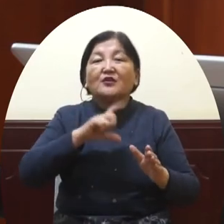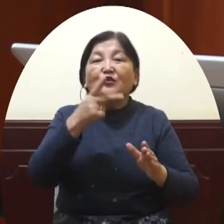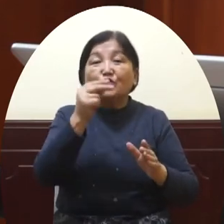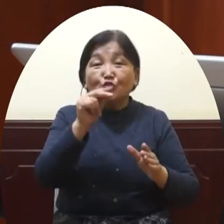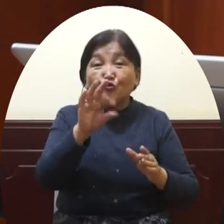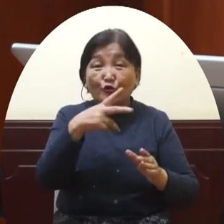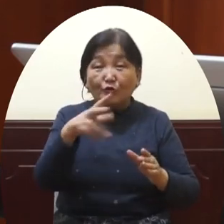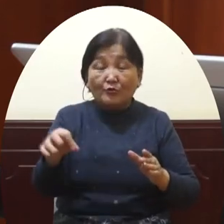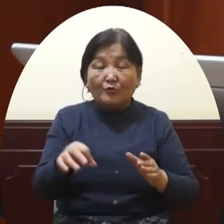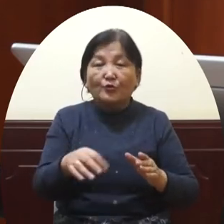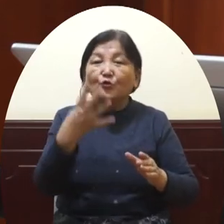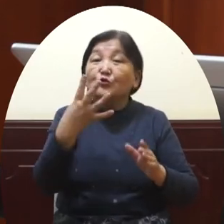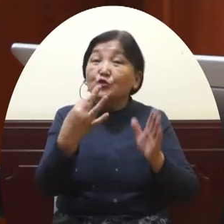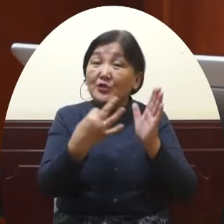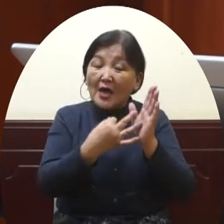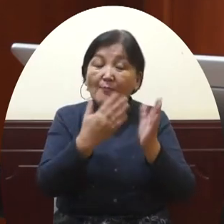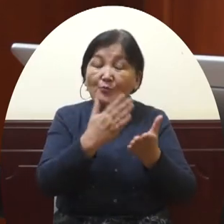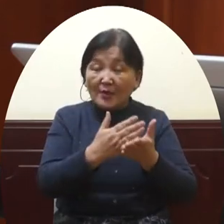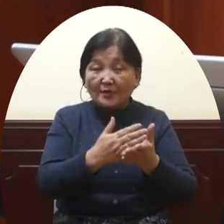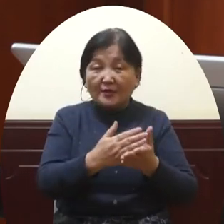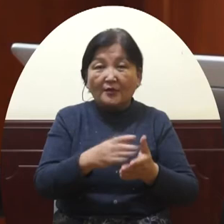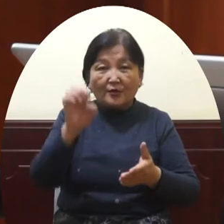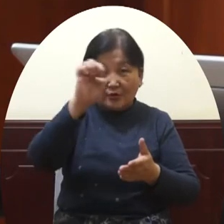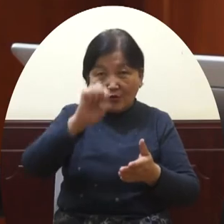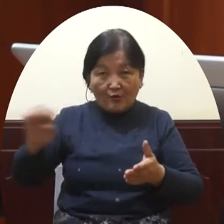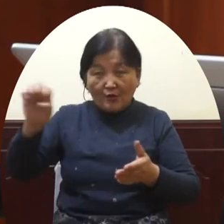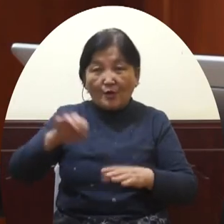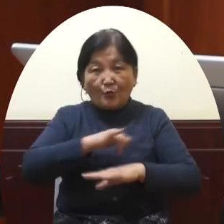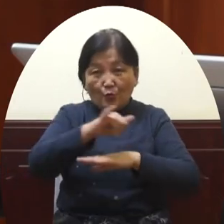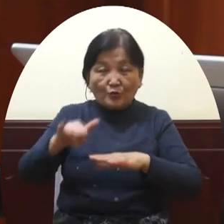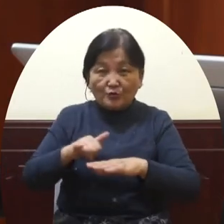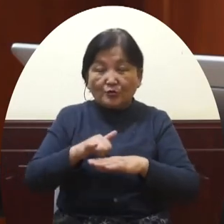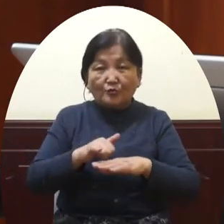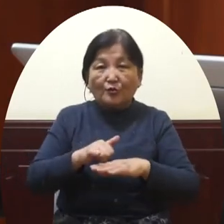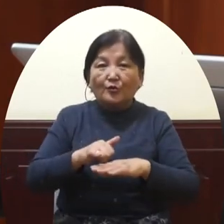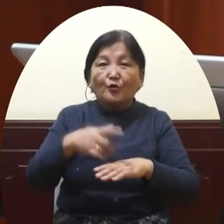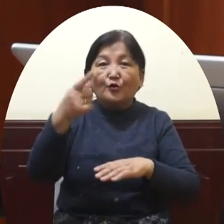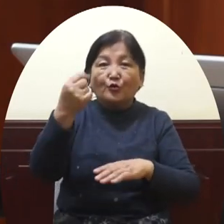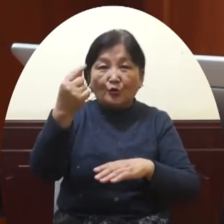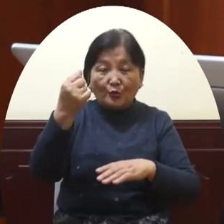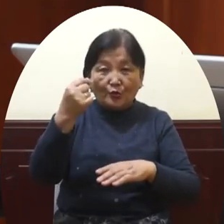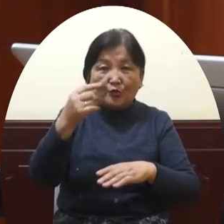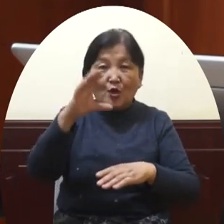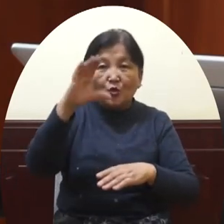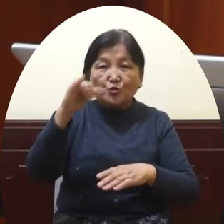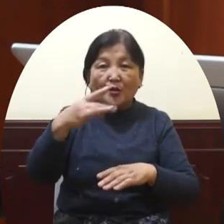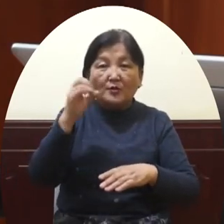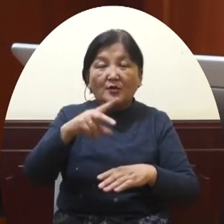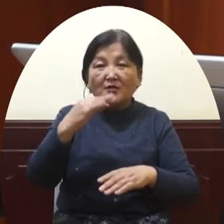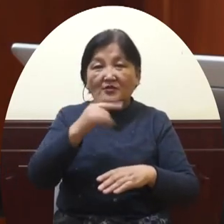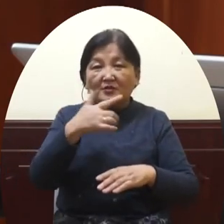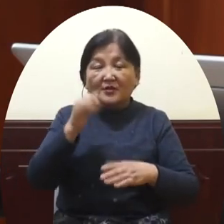Гэтэл Европын улс орнууд хэвлийн эрхчлөлийг одоо төлбөртэй сурчлагыг сонгуулийн үеэр төлбөртэй сурчлагыг